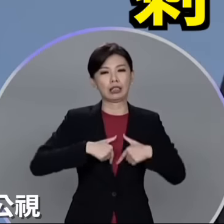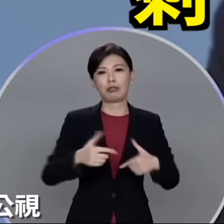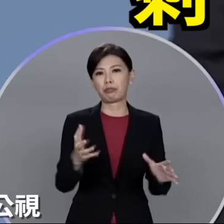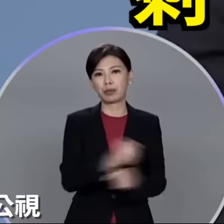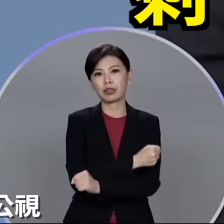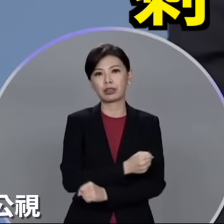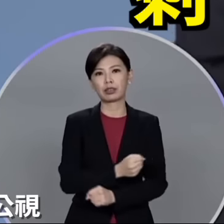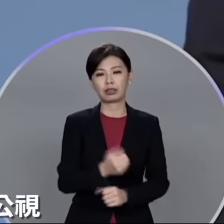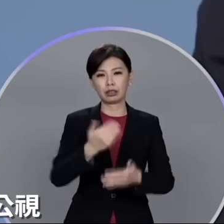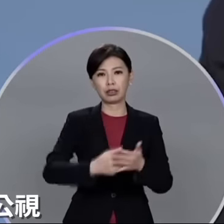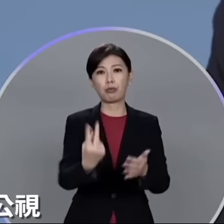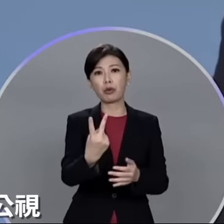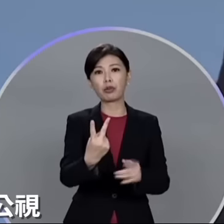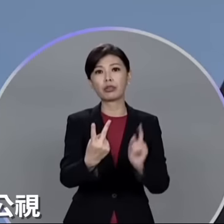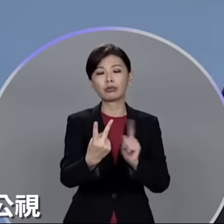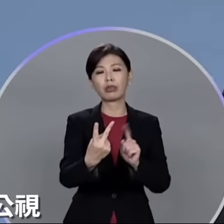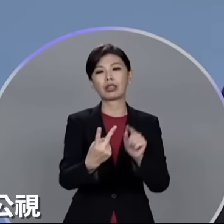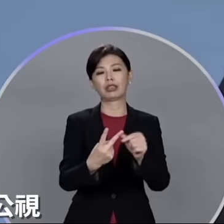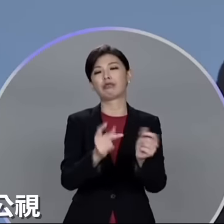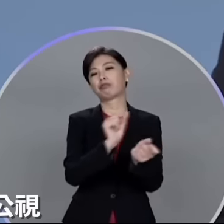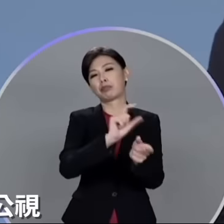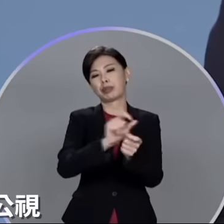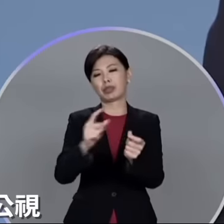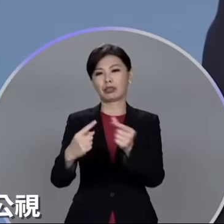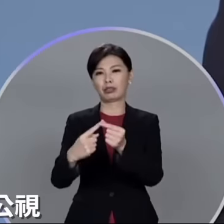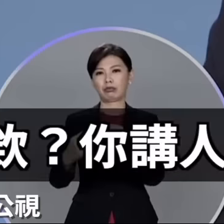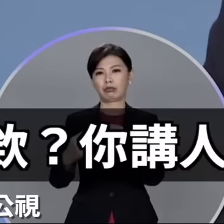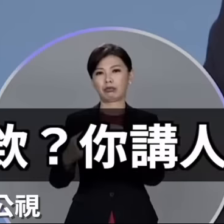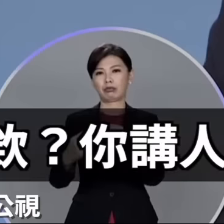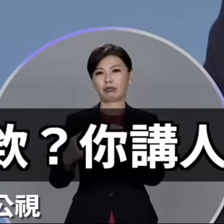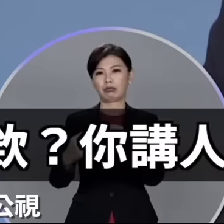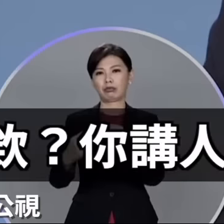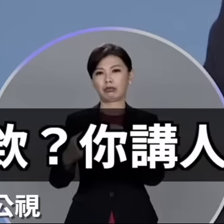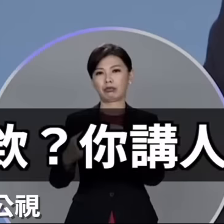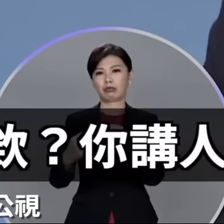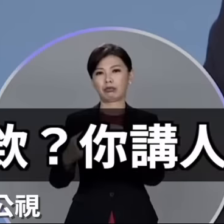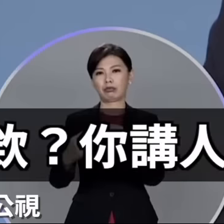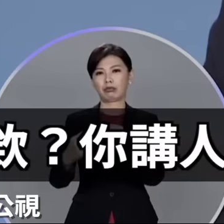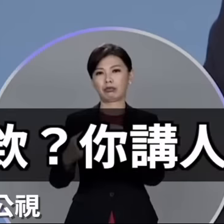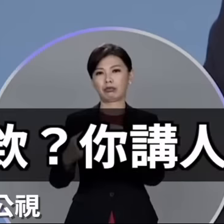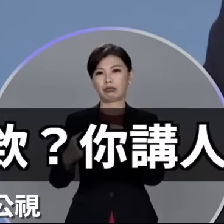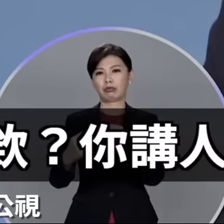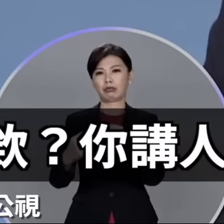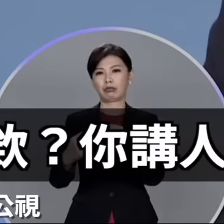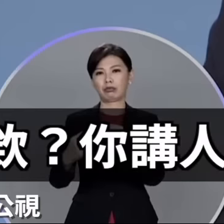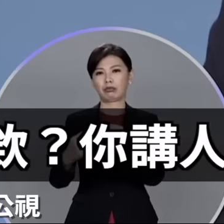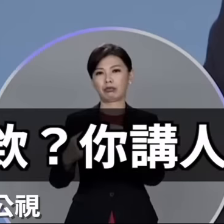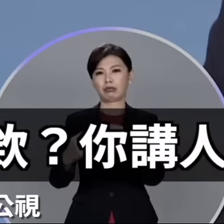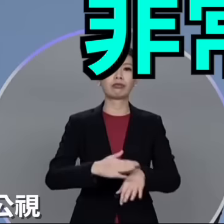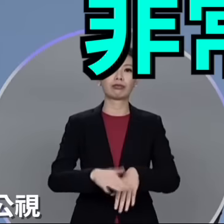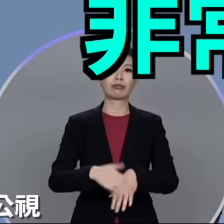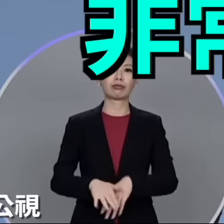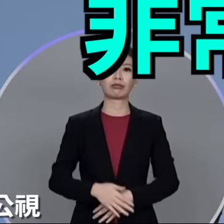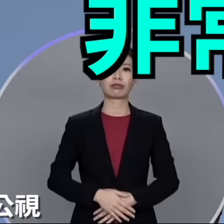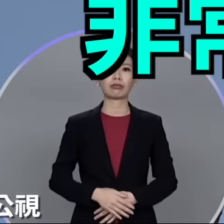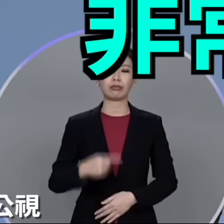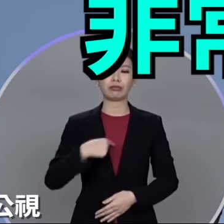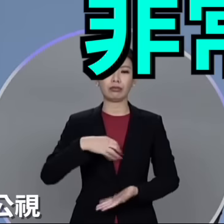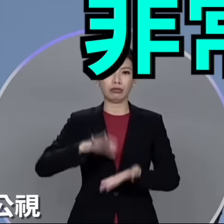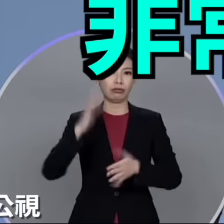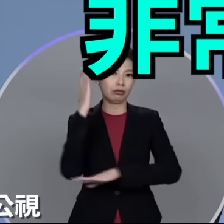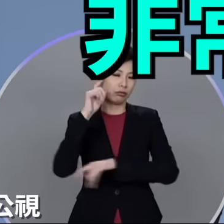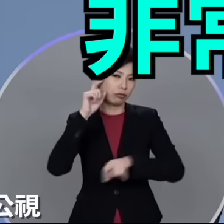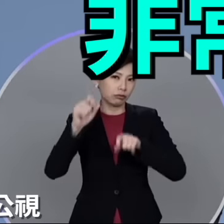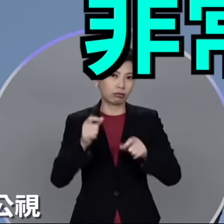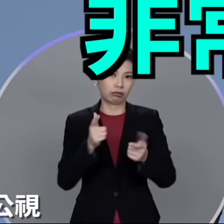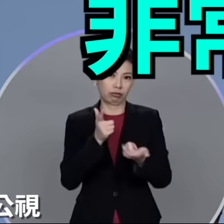剩下两立是哪两立？第一个造谣，第二个抹黑。 你讲人家三立变两立，就不是造谣抹黑吗？ 韩国瑜提出的政策